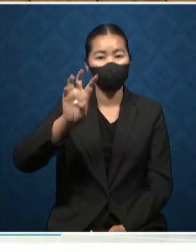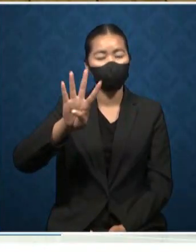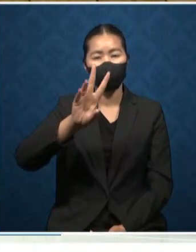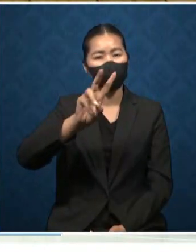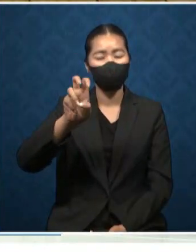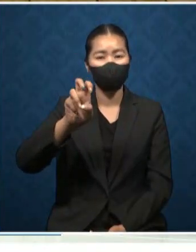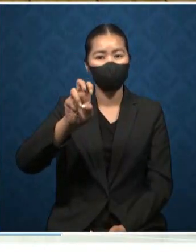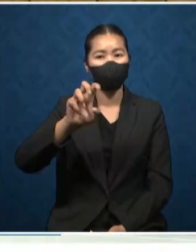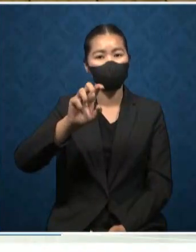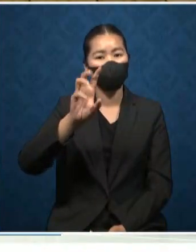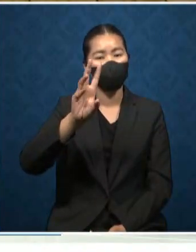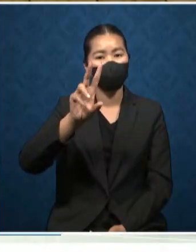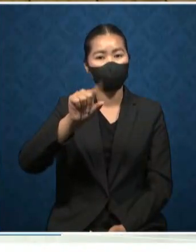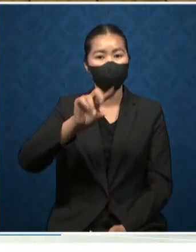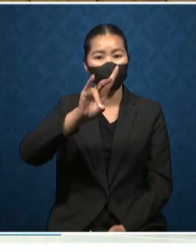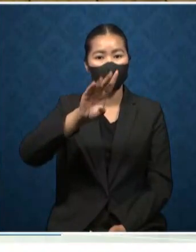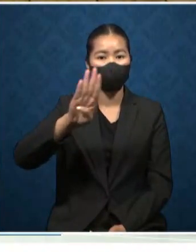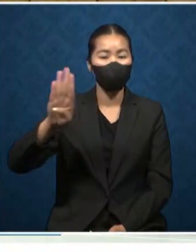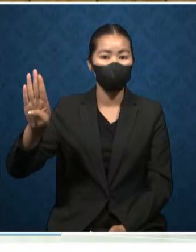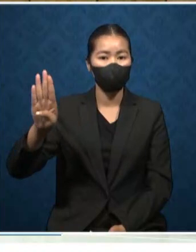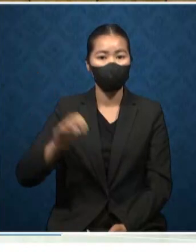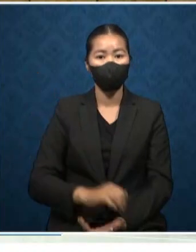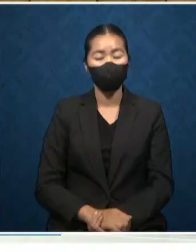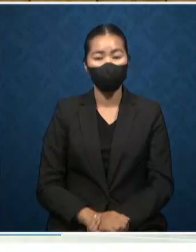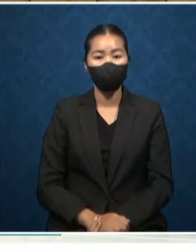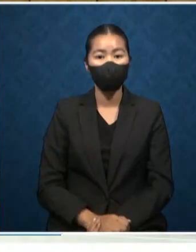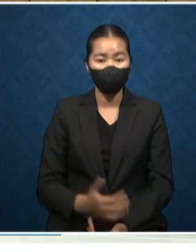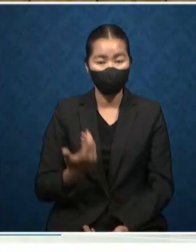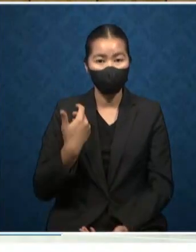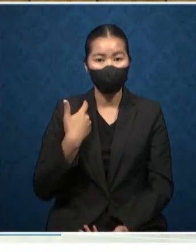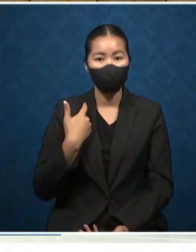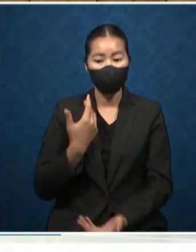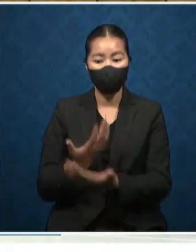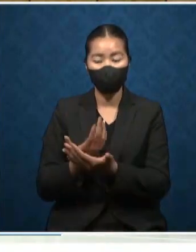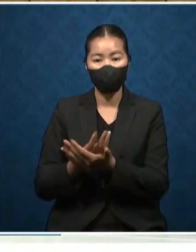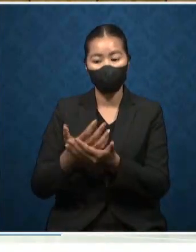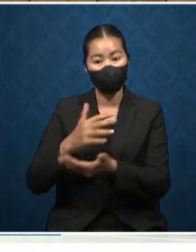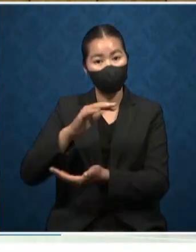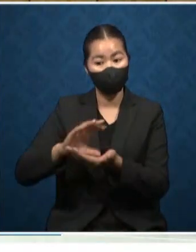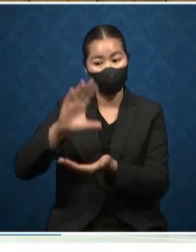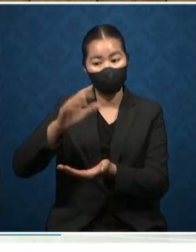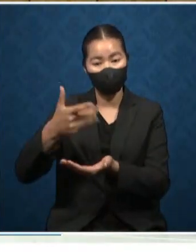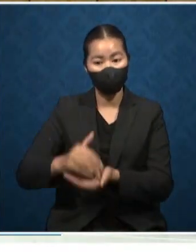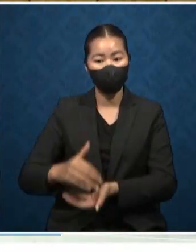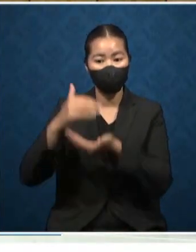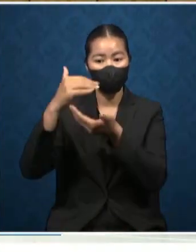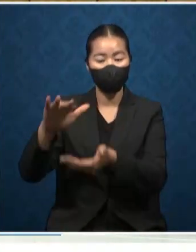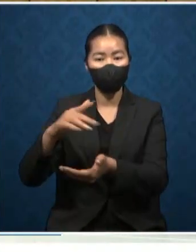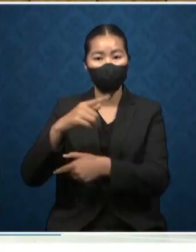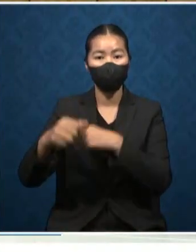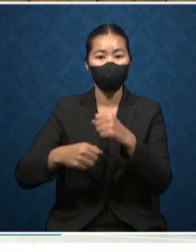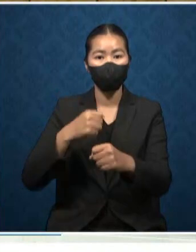625,646บาท 27บาทได้มีการนำส่งคลังเป็นรายได้แผ่นดินในปีงบประมาณ